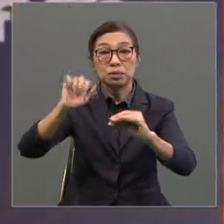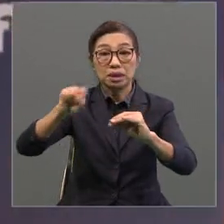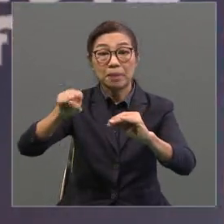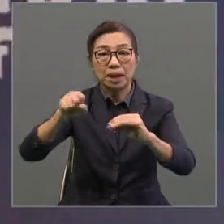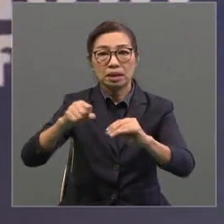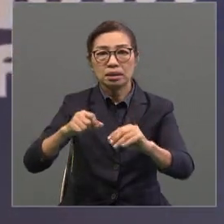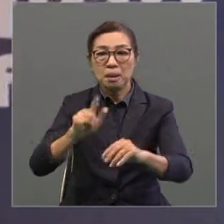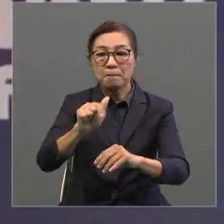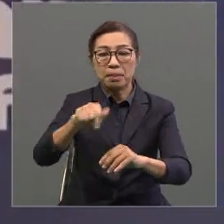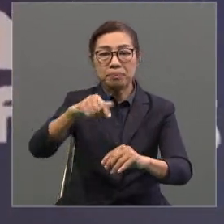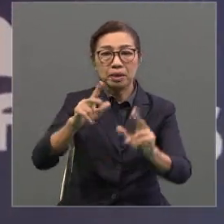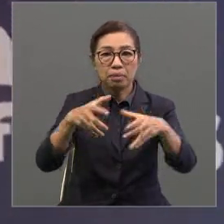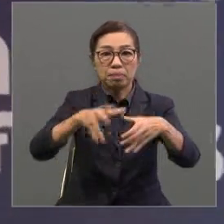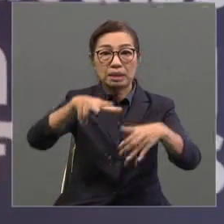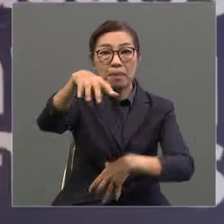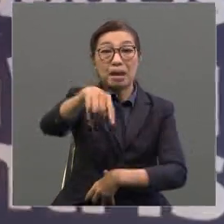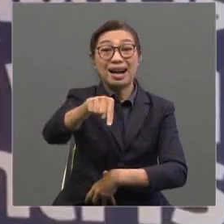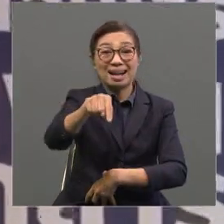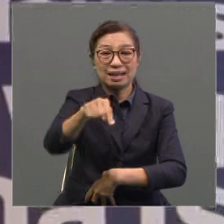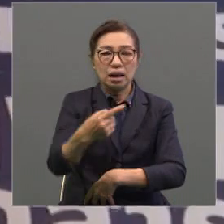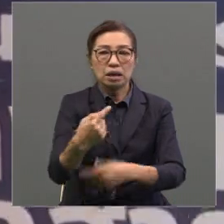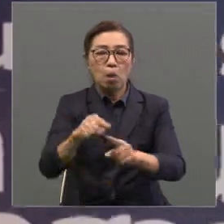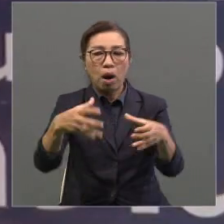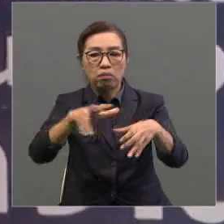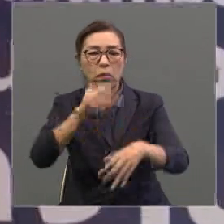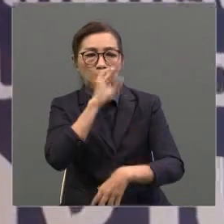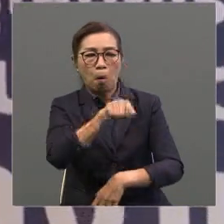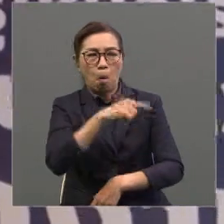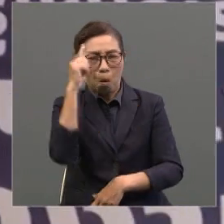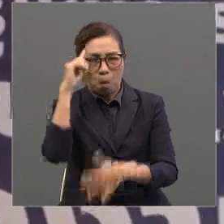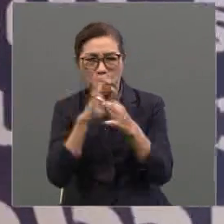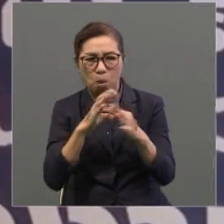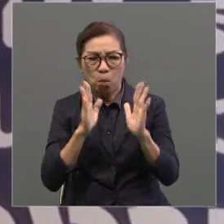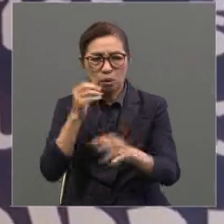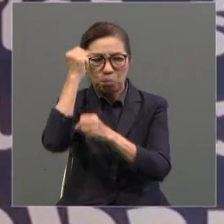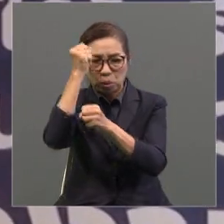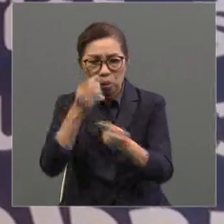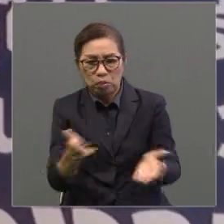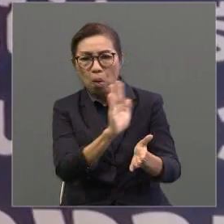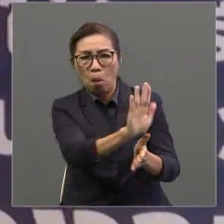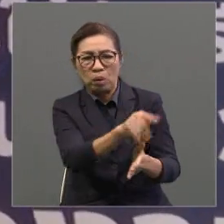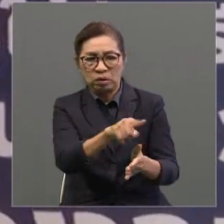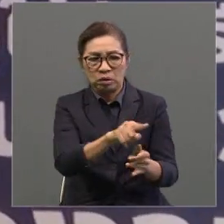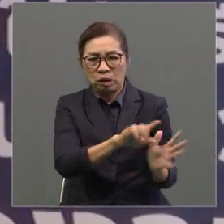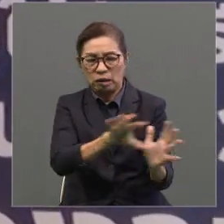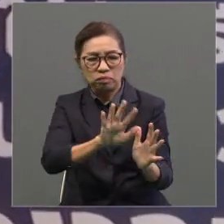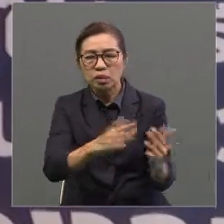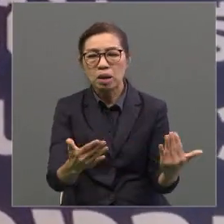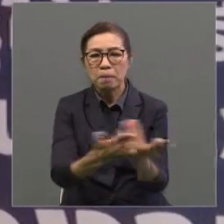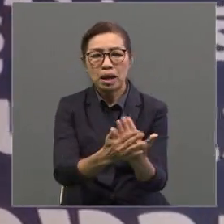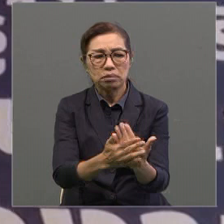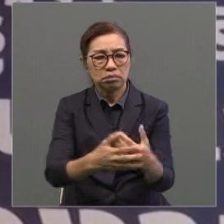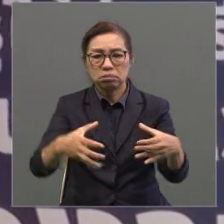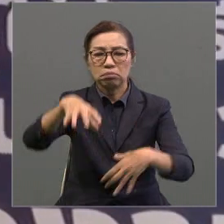ที่เพื่อไทยก่อนที่เพื่อนไทยจะบอกว่าเพื่อความปลอดภัยแล้วเซฟกลัวเรื่องของกลุ่มผู้สนับสนุนได้ต่างๆมาไปประชุมกันสภาไหม